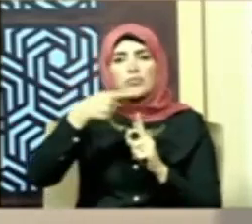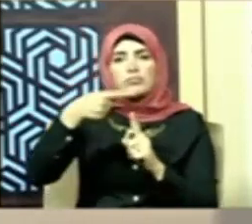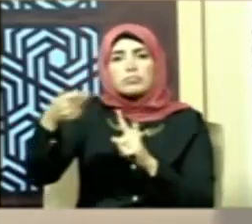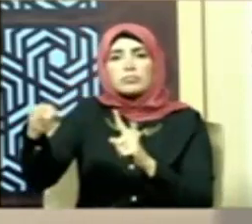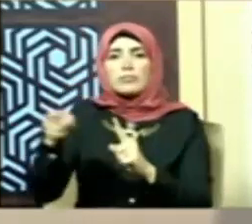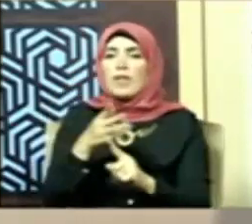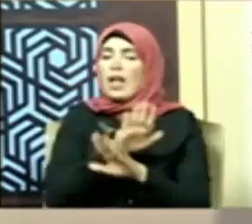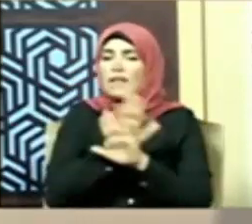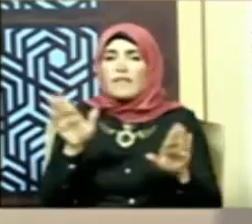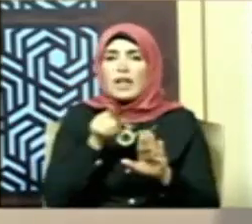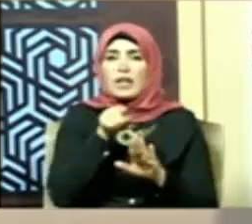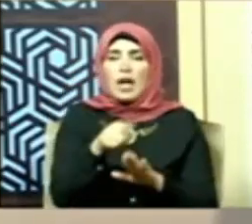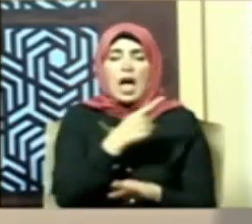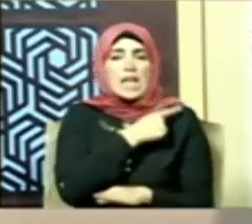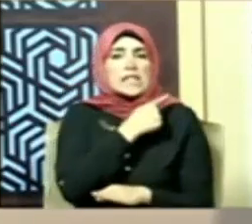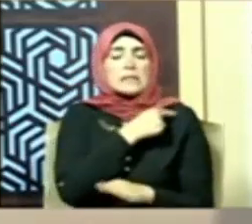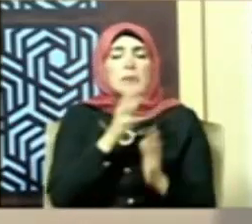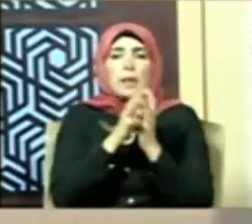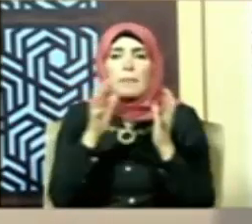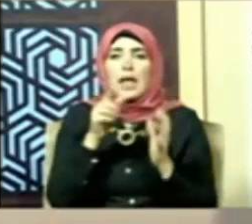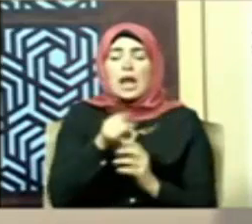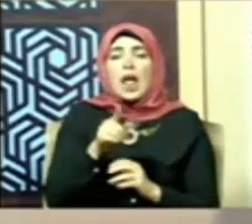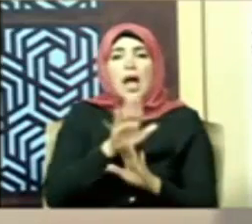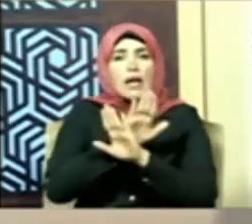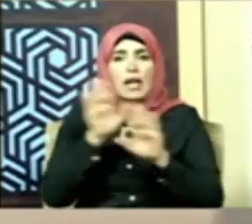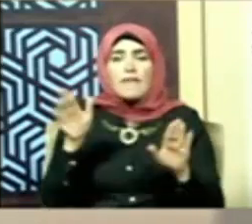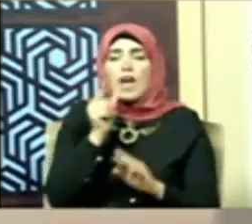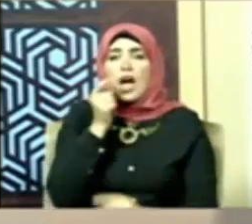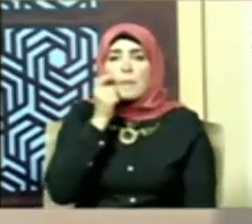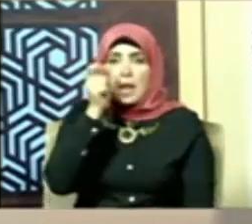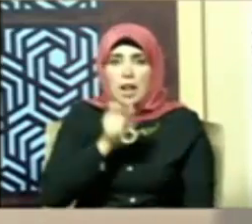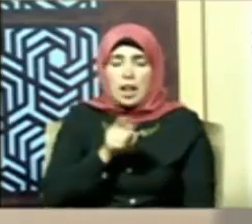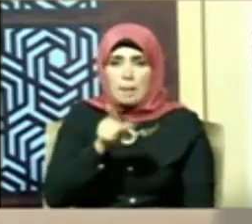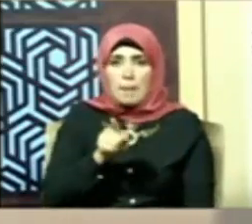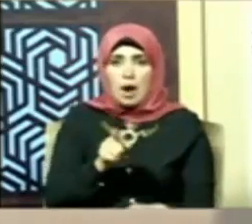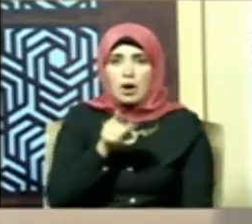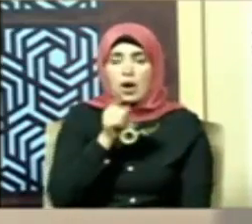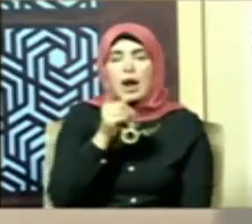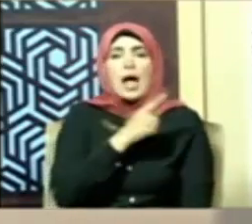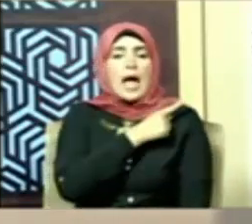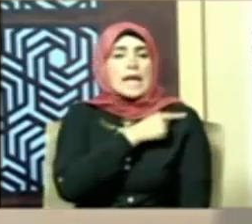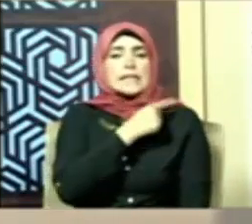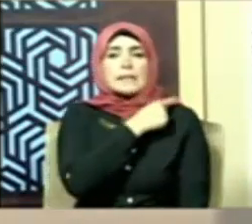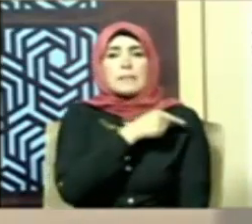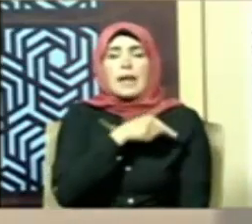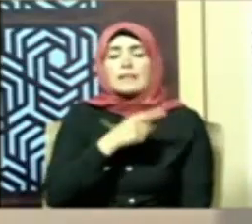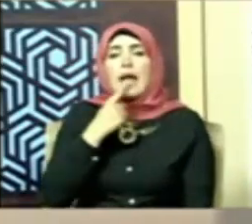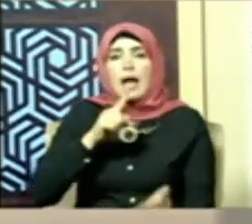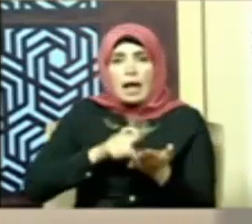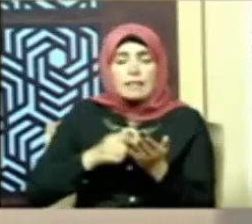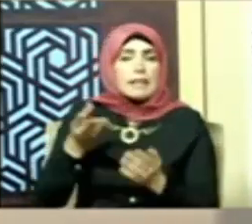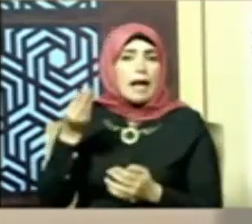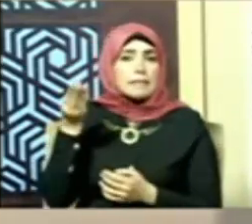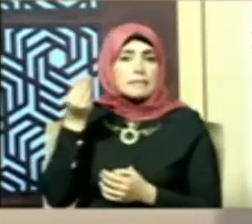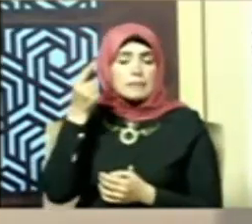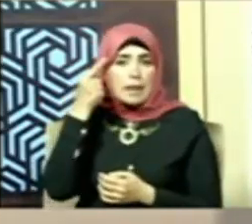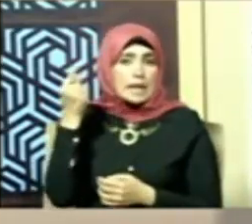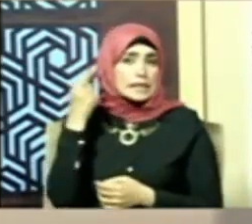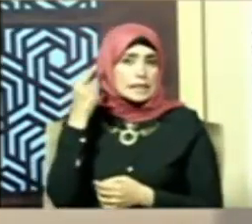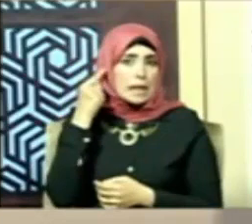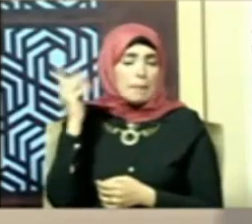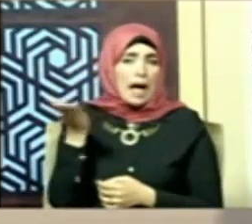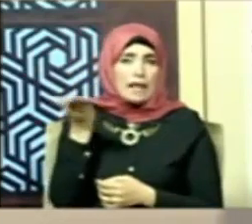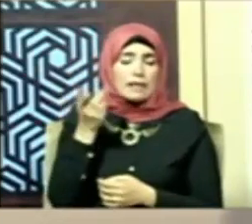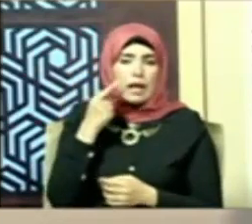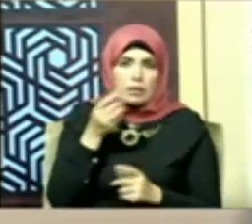الله عليه وسلم: كفى بالمرء إثما أن يحدث بكل ما